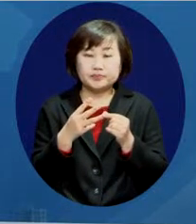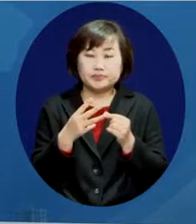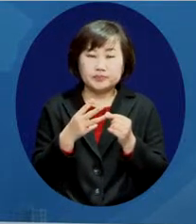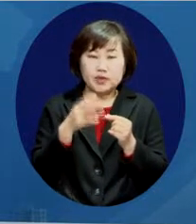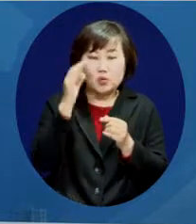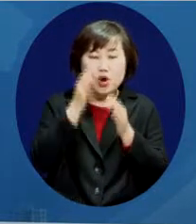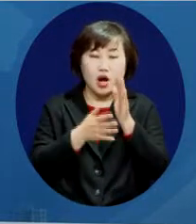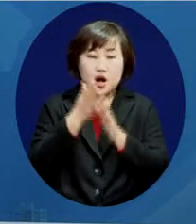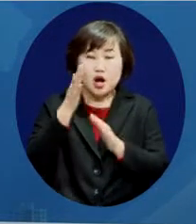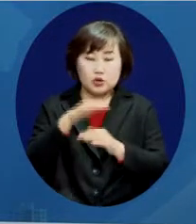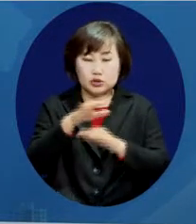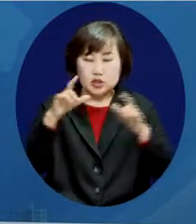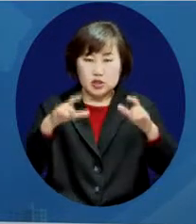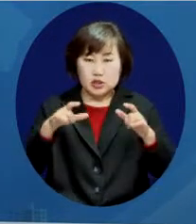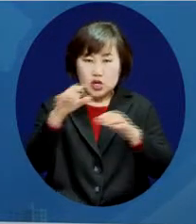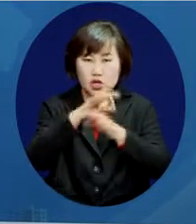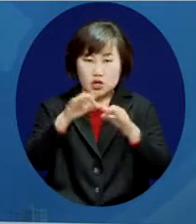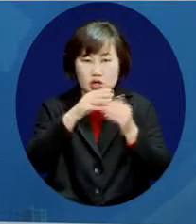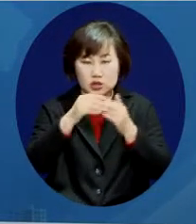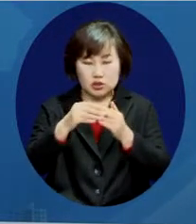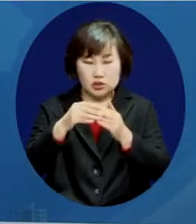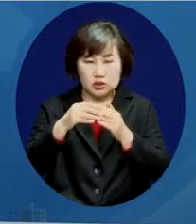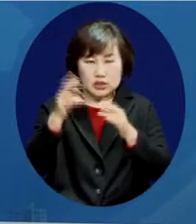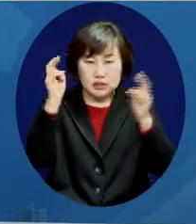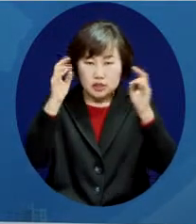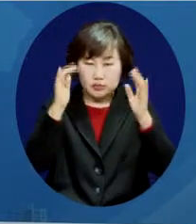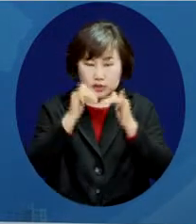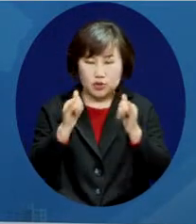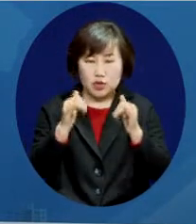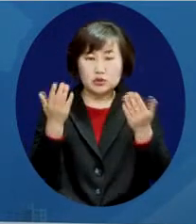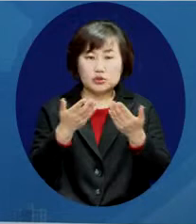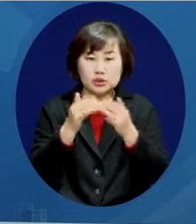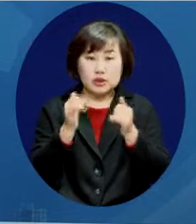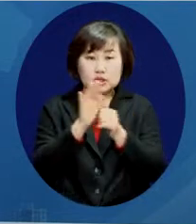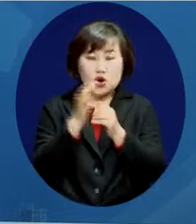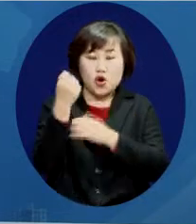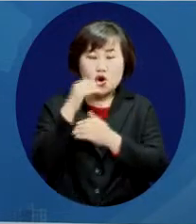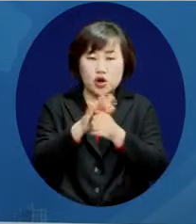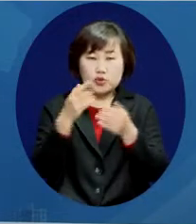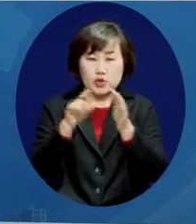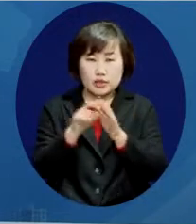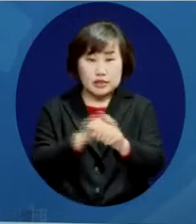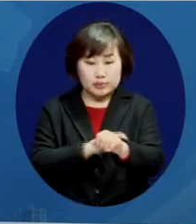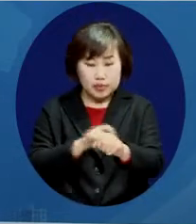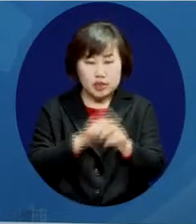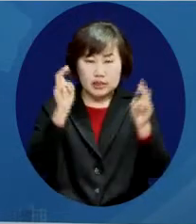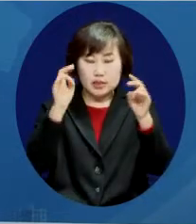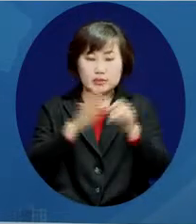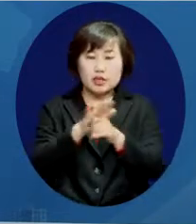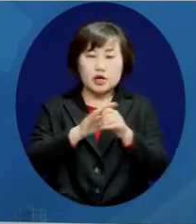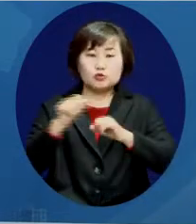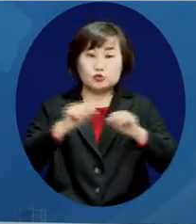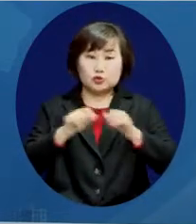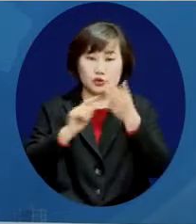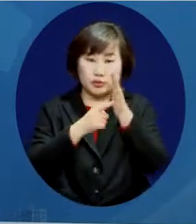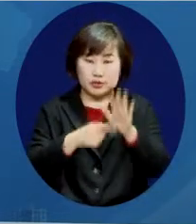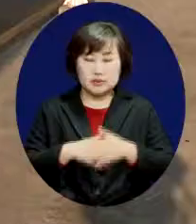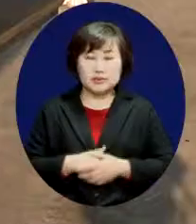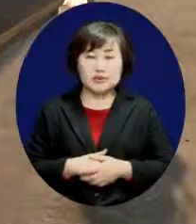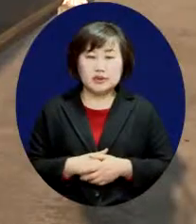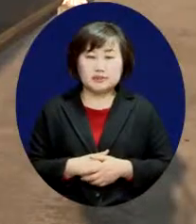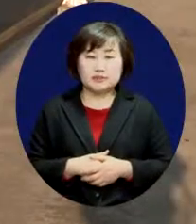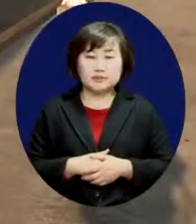포항 씨가 우리 지역 경제를 이끌고 있는 기업인과 근로자들을 격려하기 위해 특별한 기업사랑 운동을 펼쳤습니다